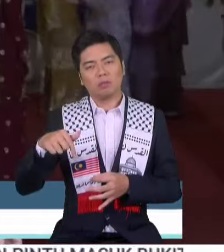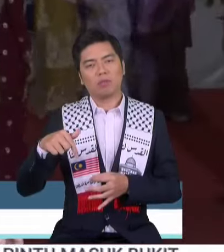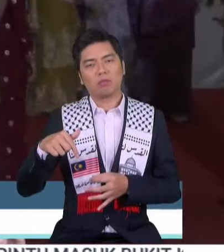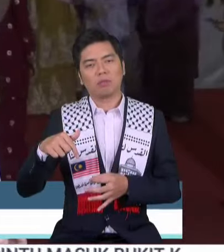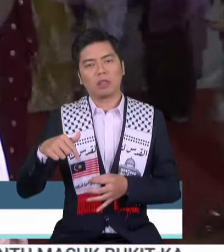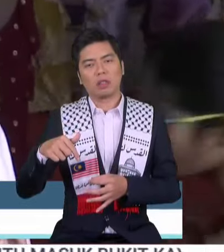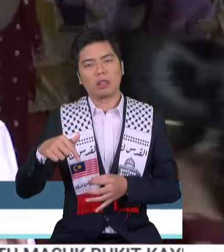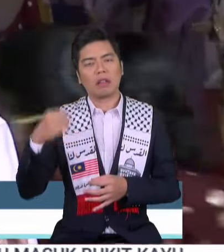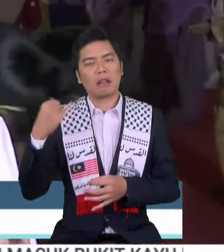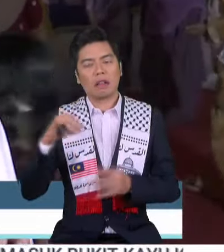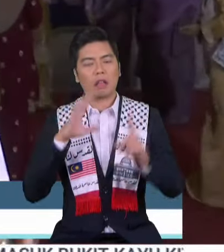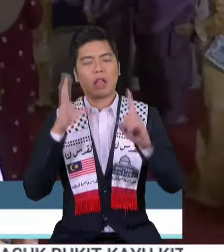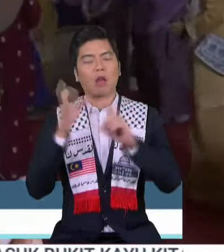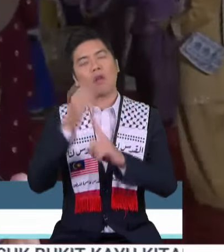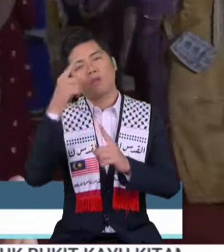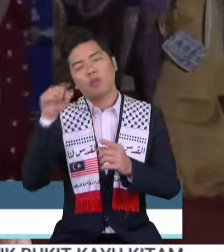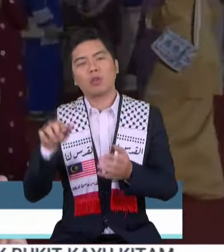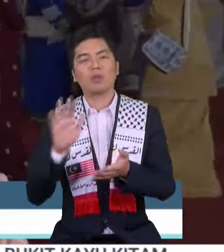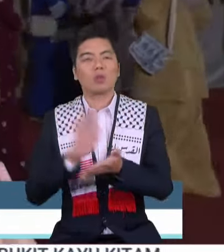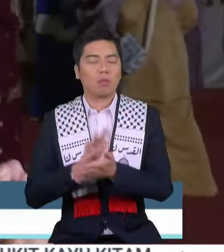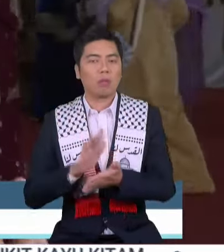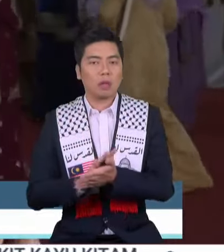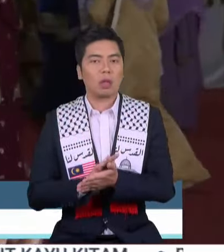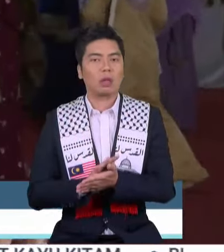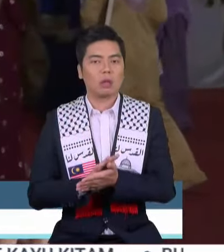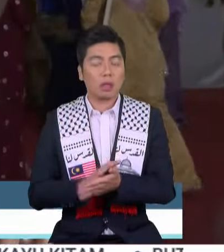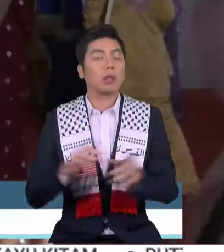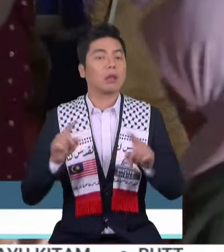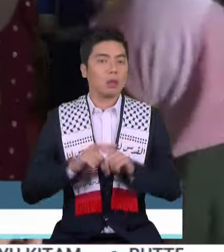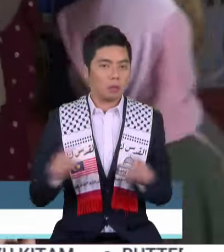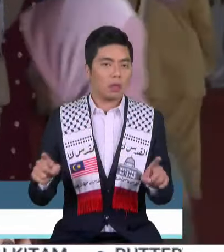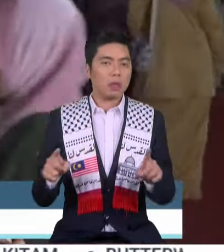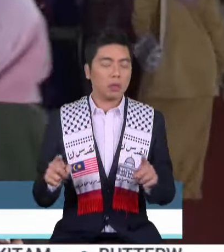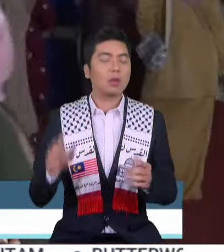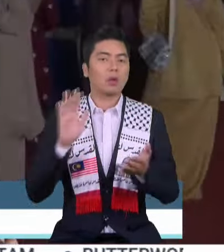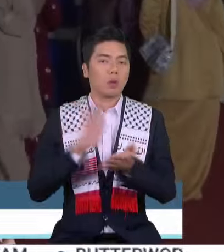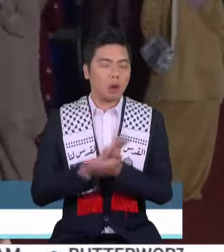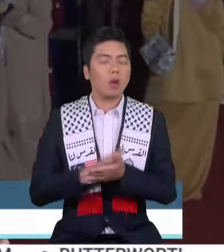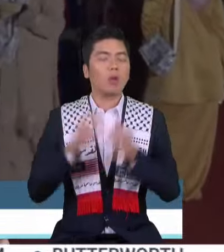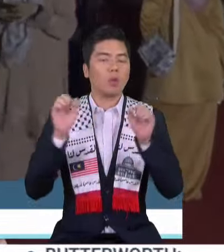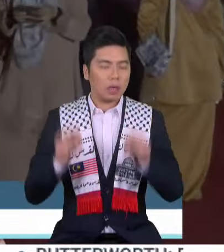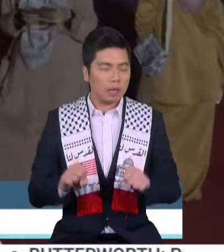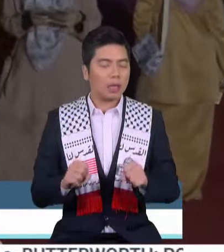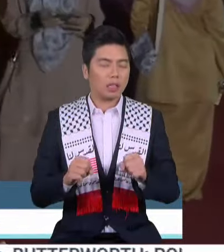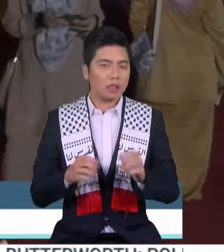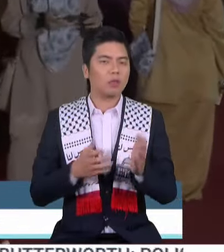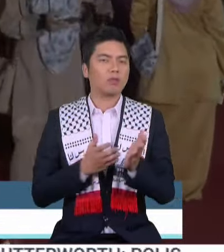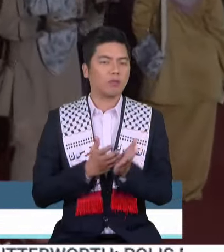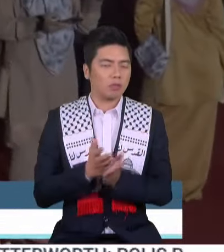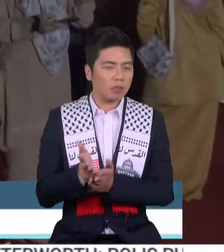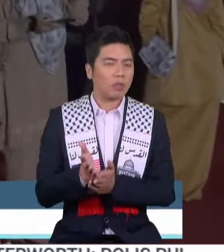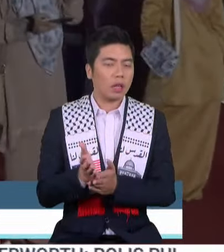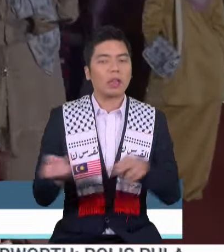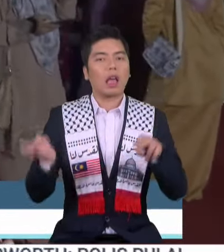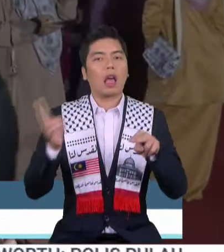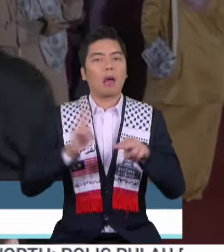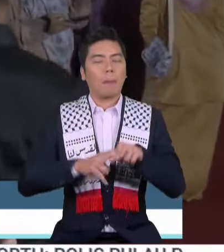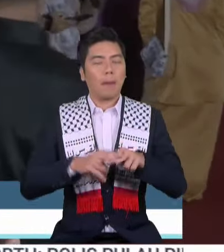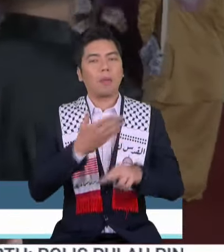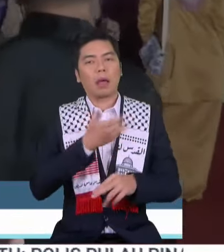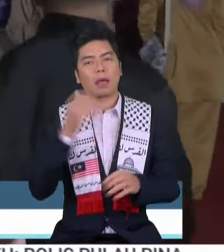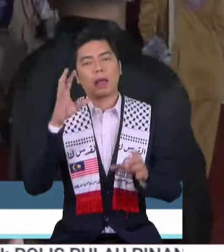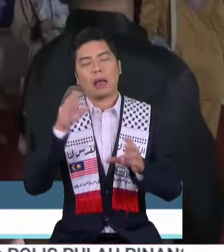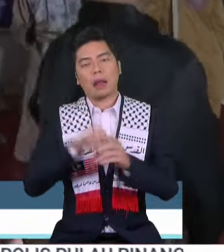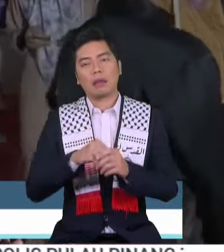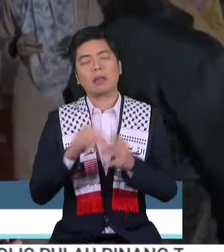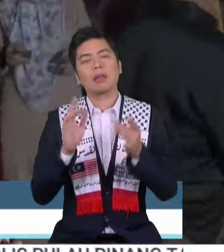boleh sampai ke pihak sekolah. Walau bagaimanapun, pihak sekolah boleh meneruskan ataupun menambah baik perkhidmatan internet